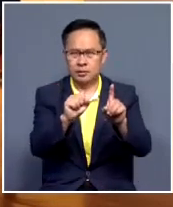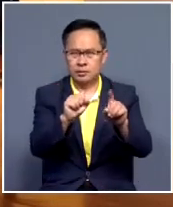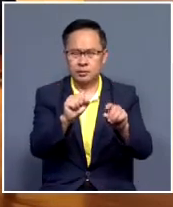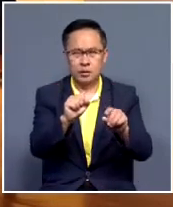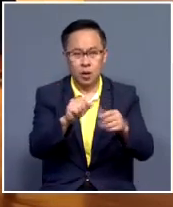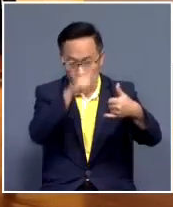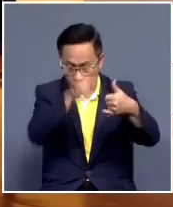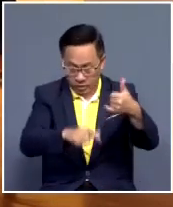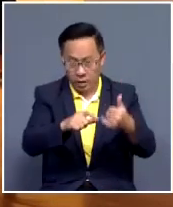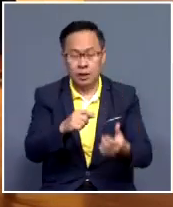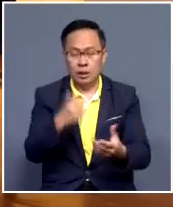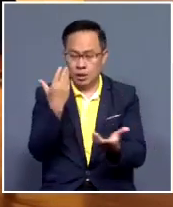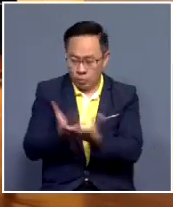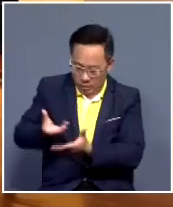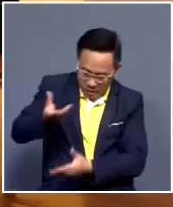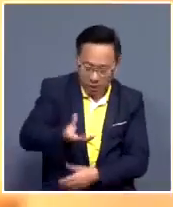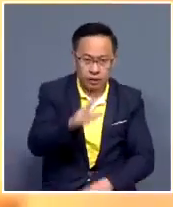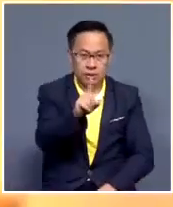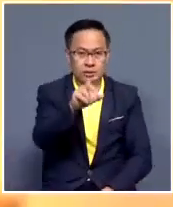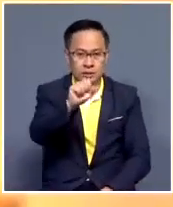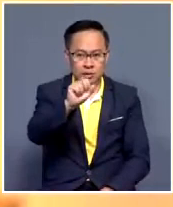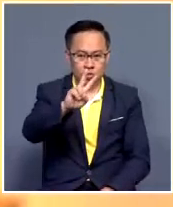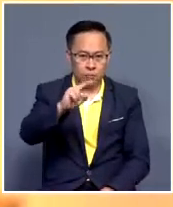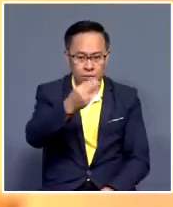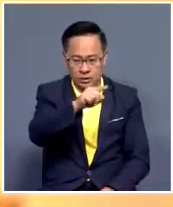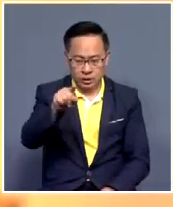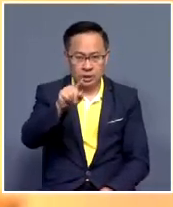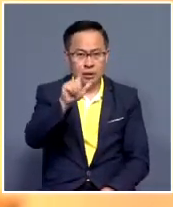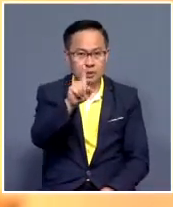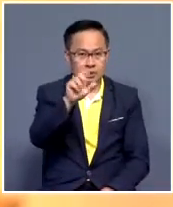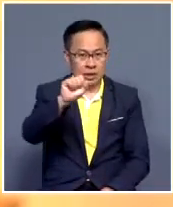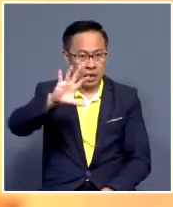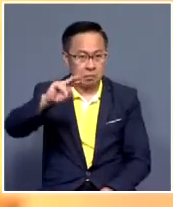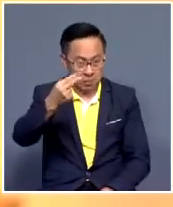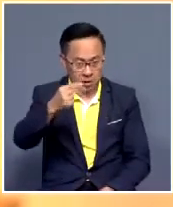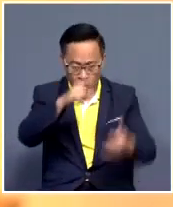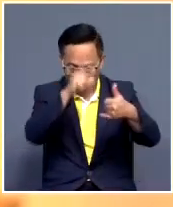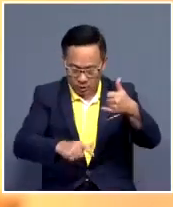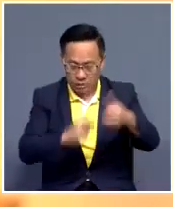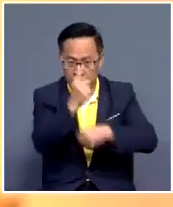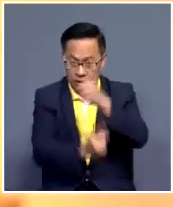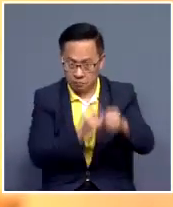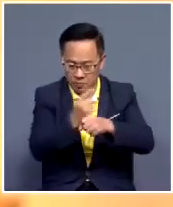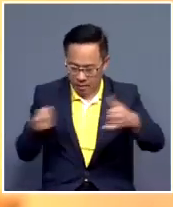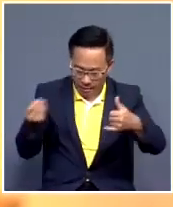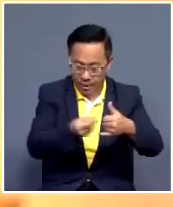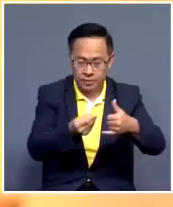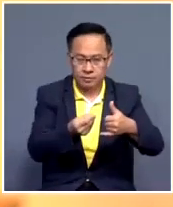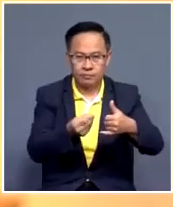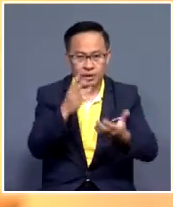120,000-150,000ต่อคนต่อปี4 ปีเลยนะซึ่งเป็นเงินเยอะมากอันนี้ก็เป็นเรียกว่าเป็นแทร็กทางด้าน ด้านปริญญ